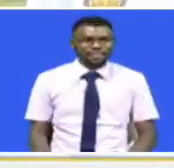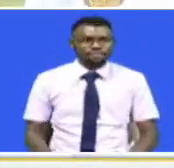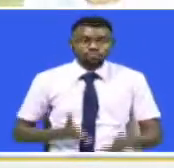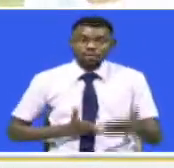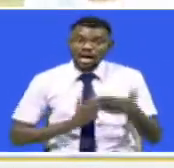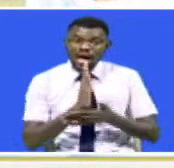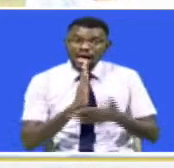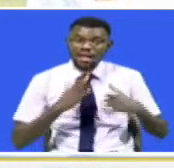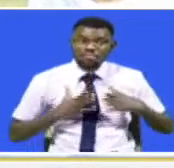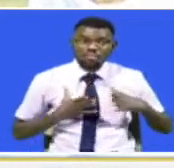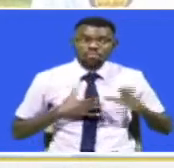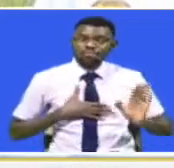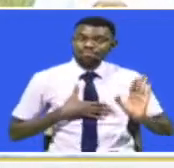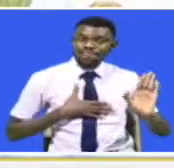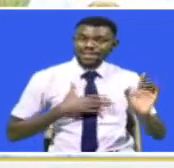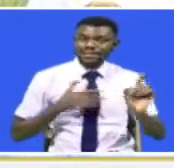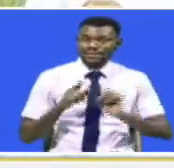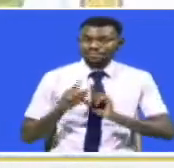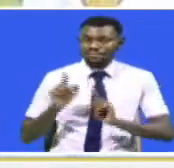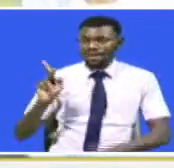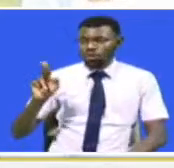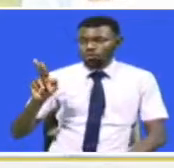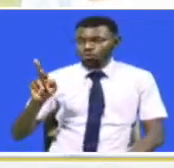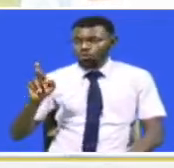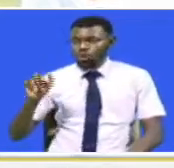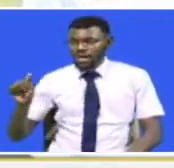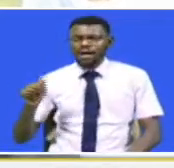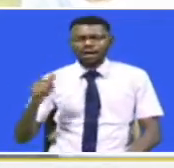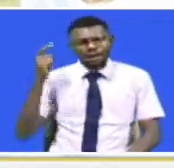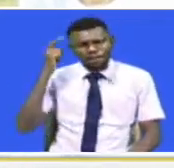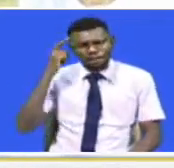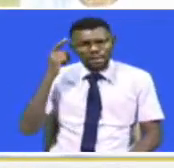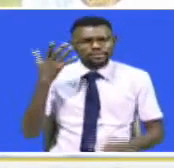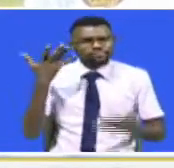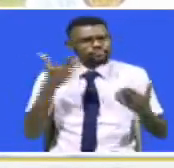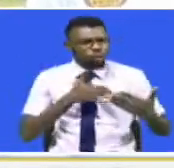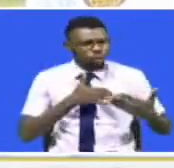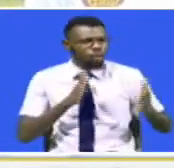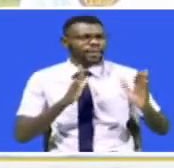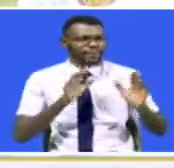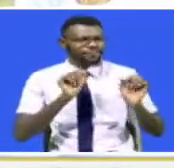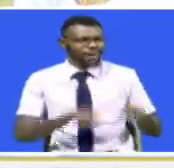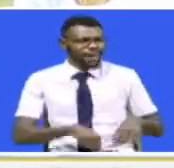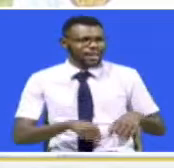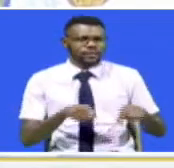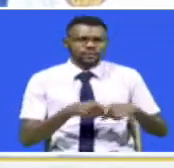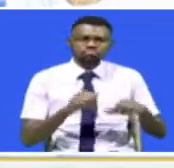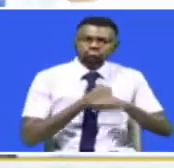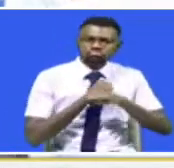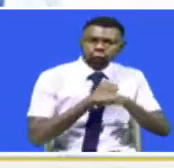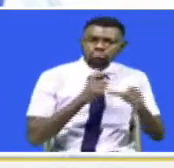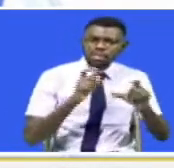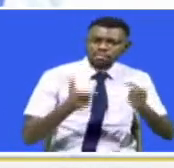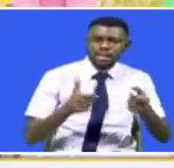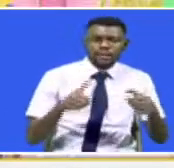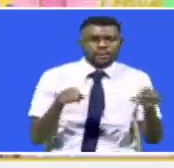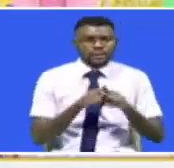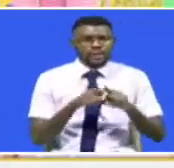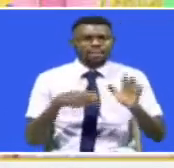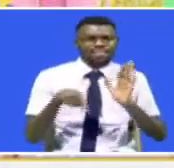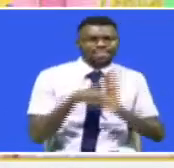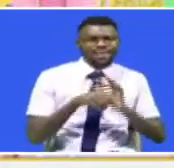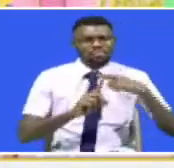of people like Moses Kuria to speak their mind. The same way we are defending the media to say all the things they want, including the wrong